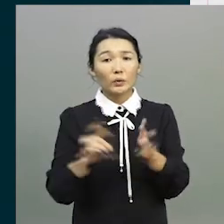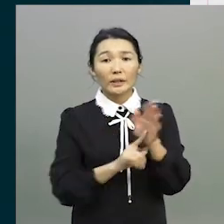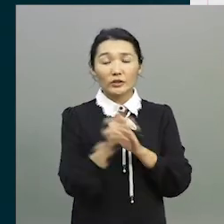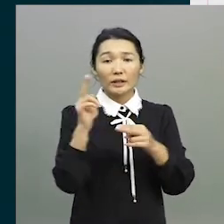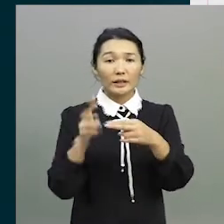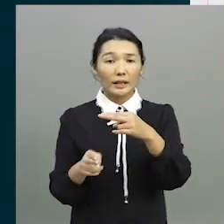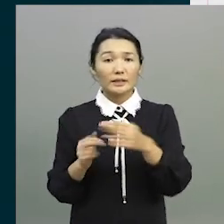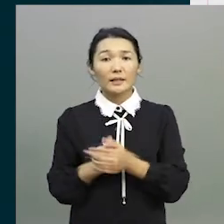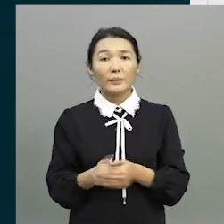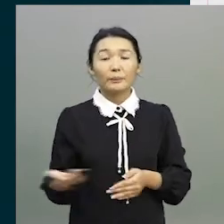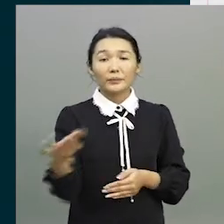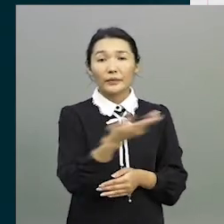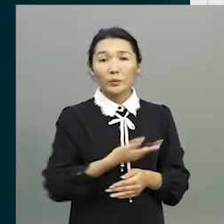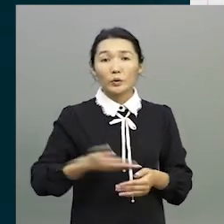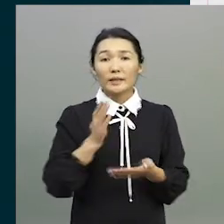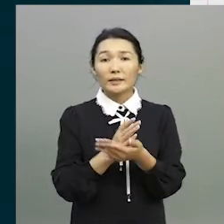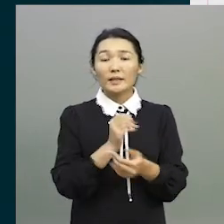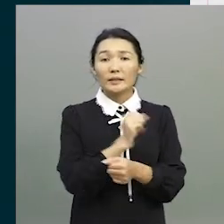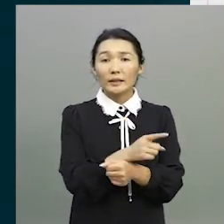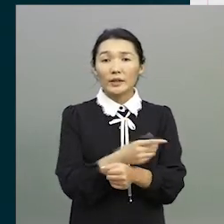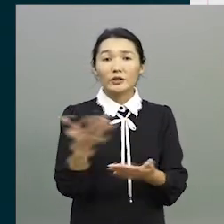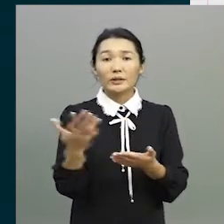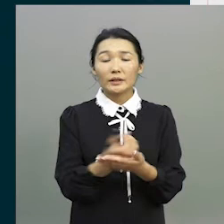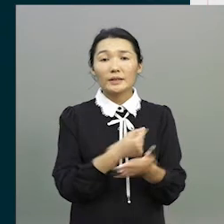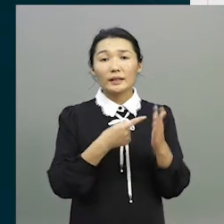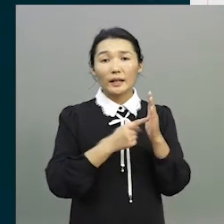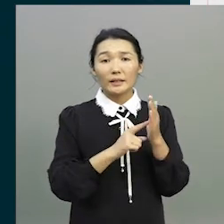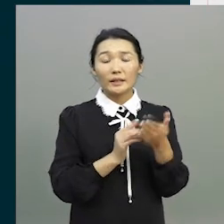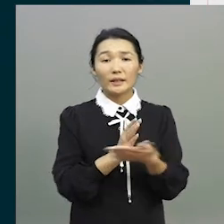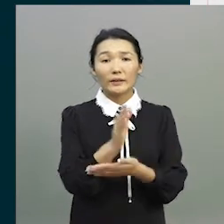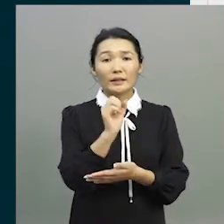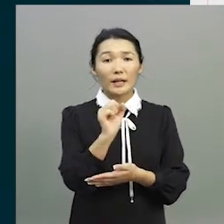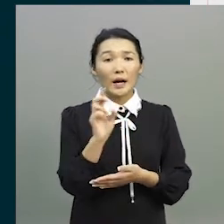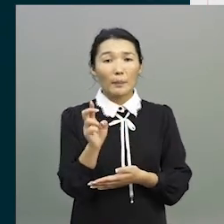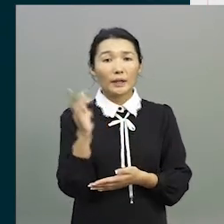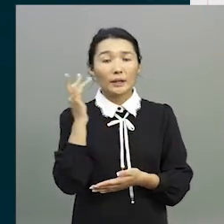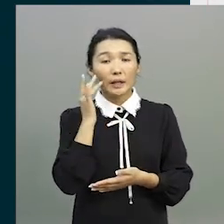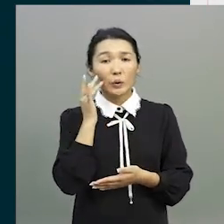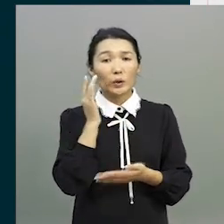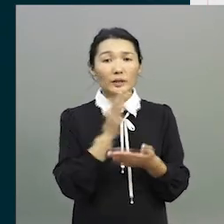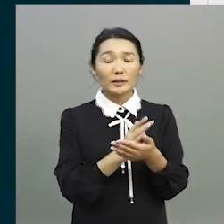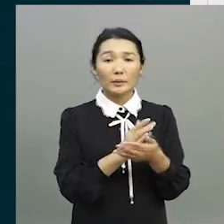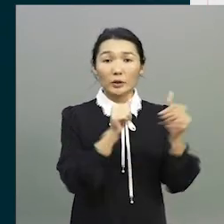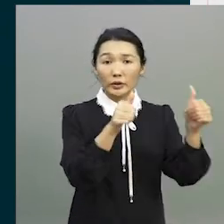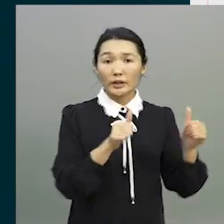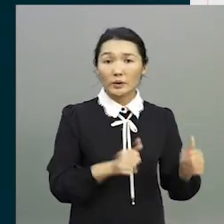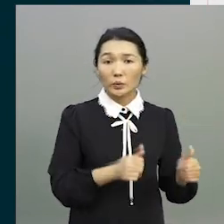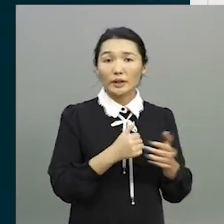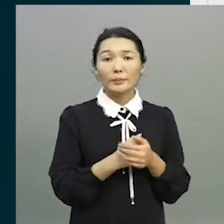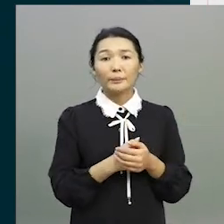на поставлена задача найти координаты вектора b который изображен на рисунке